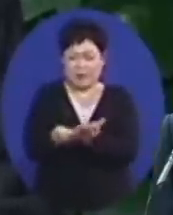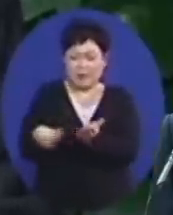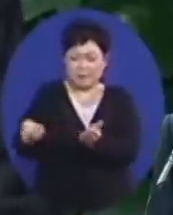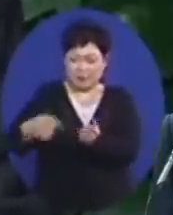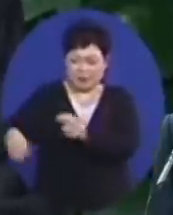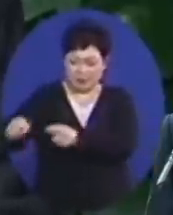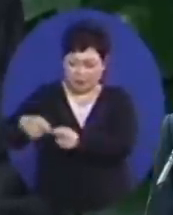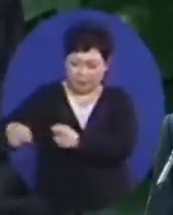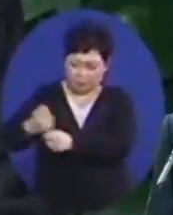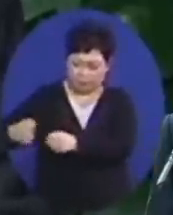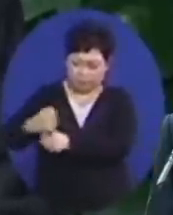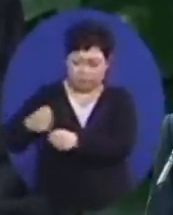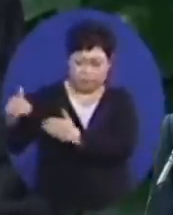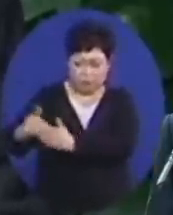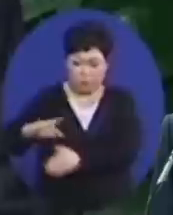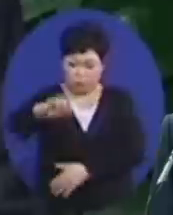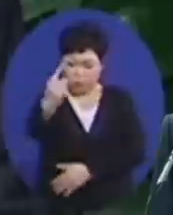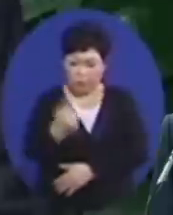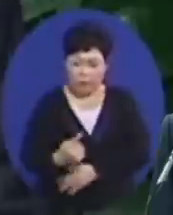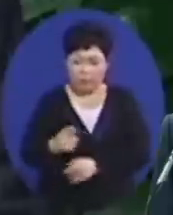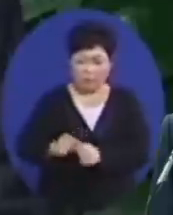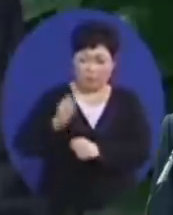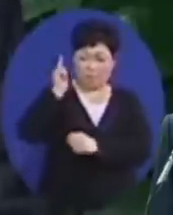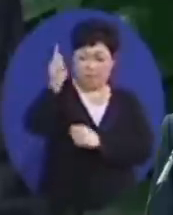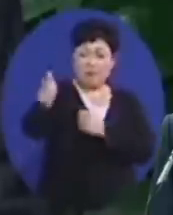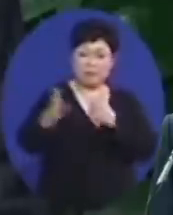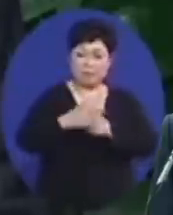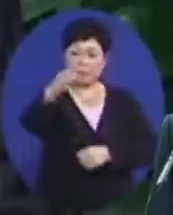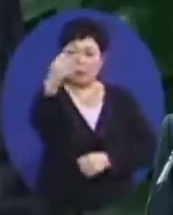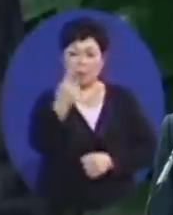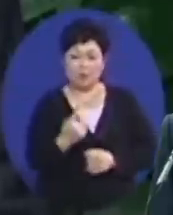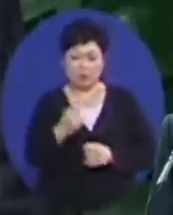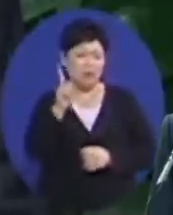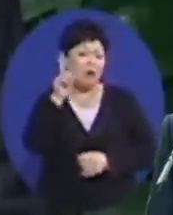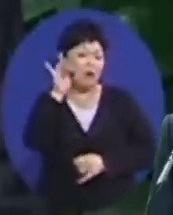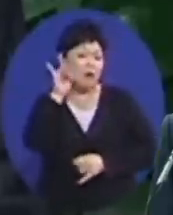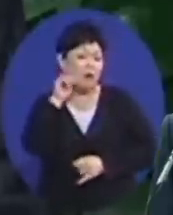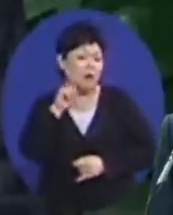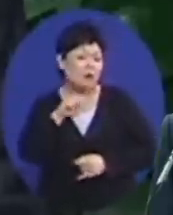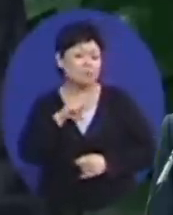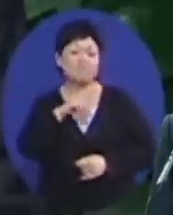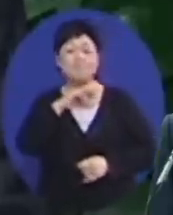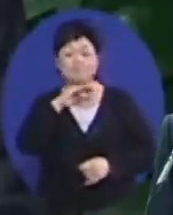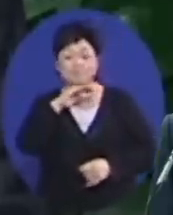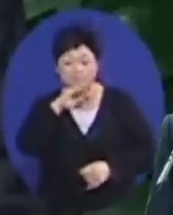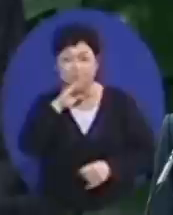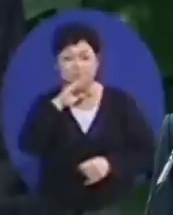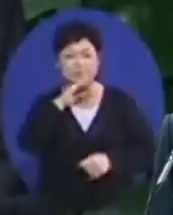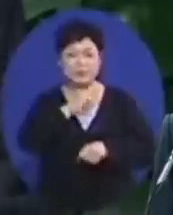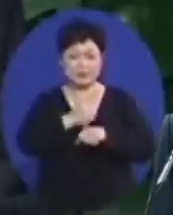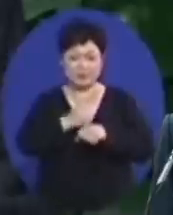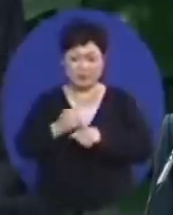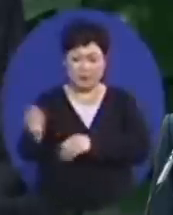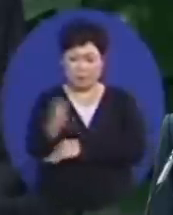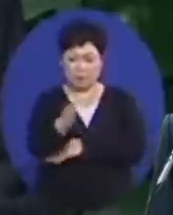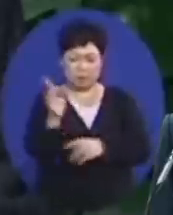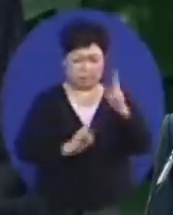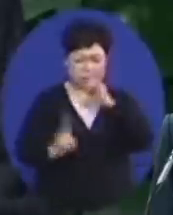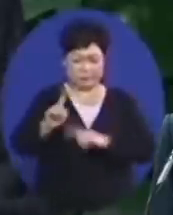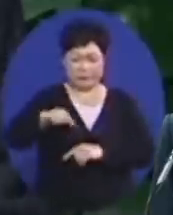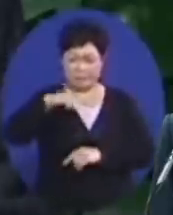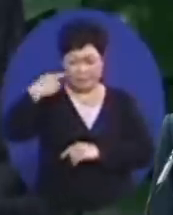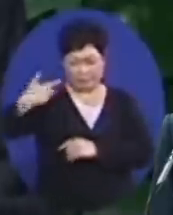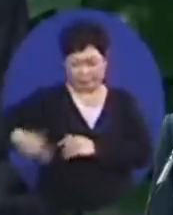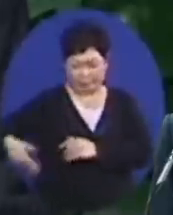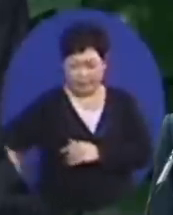돌아오는데 하도 멀리 나갔기에 돌아오는데도 며칠이 걸렸습니다. 그런데 그 고기의 상체에서 피가